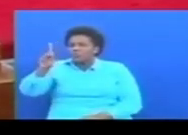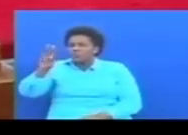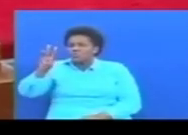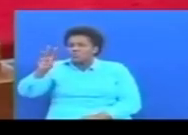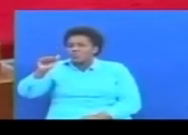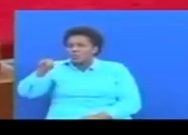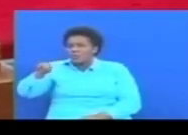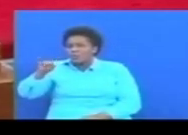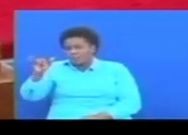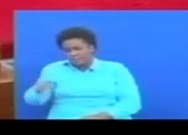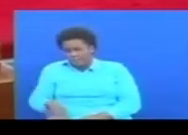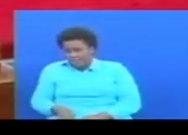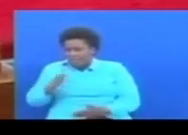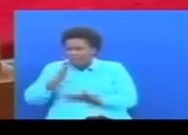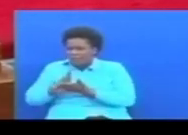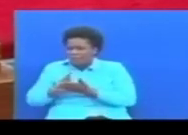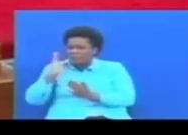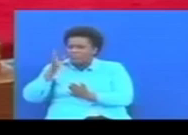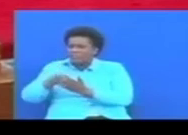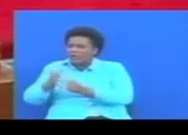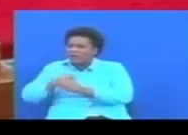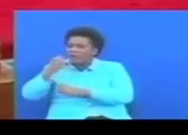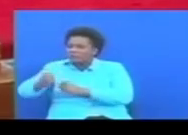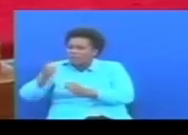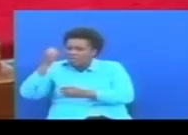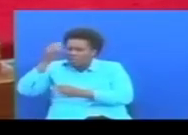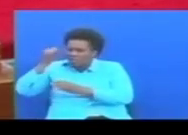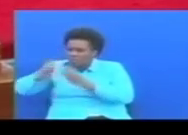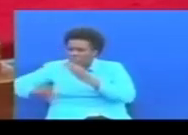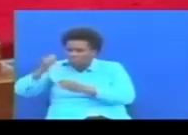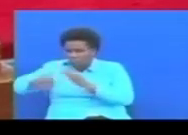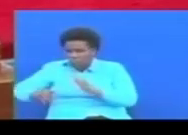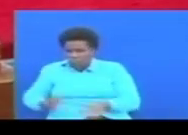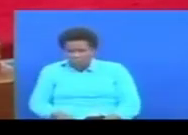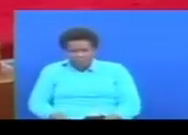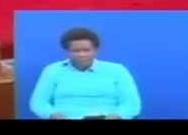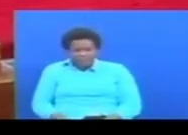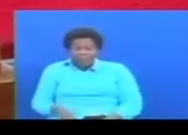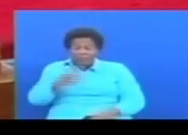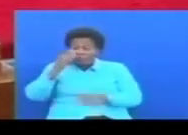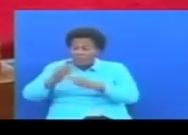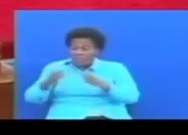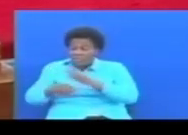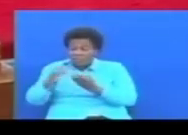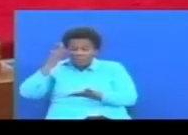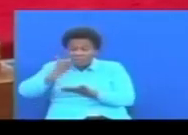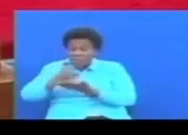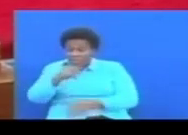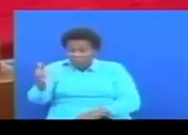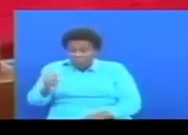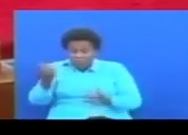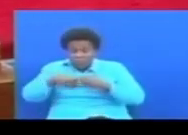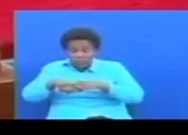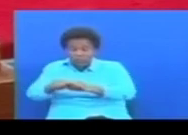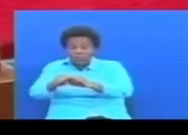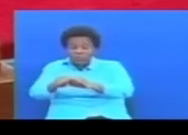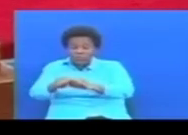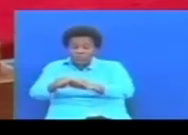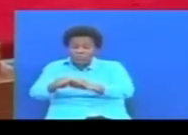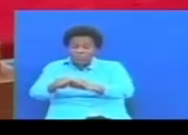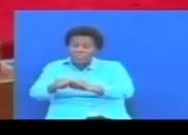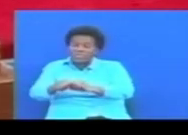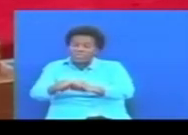za umaliziaji, na mara ujenzi utakapokuwa umekamilika, shughuli za kiusalama za jeshi la polisi za kituo kikuu cha wilaya ya